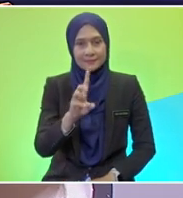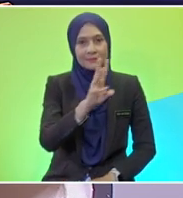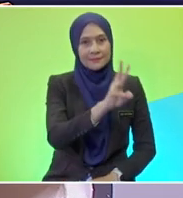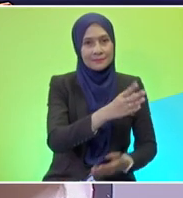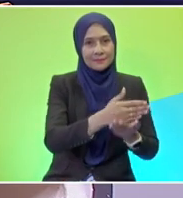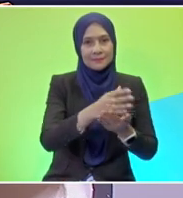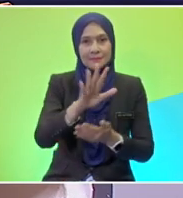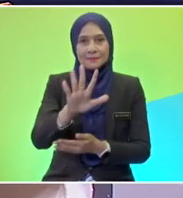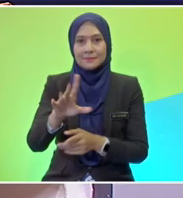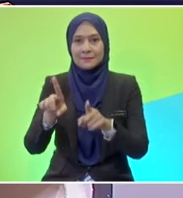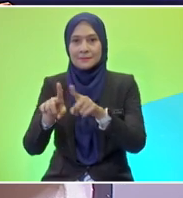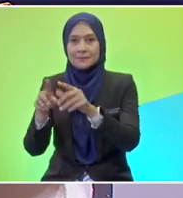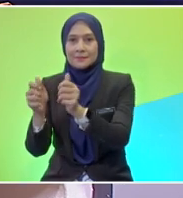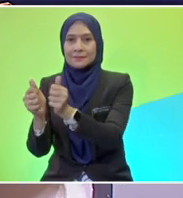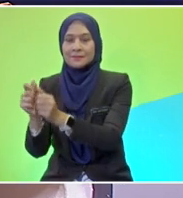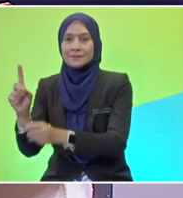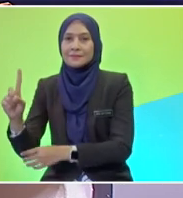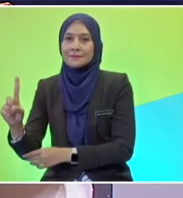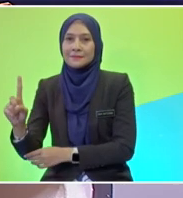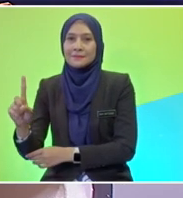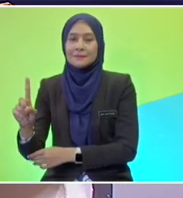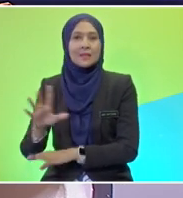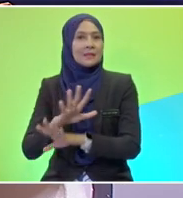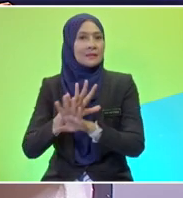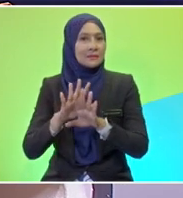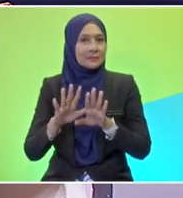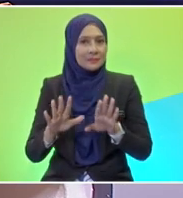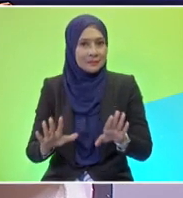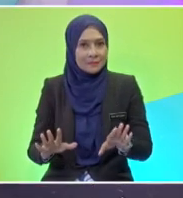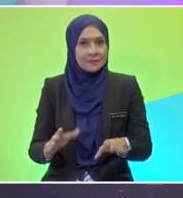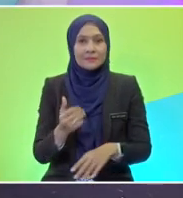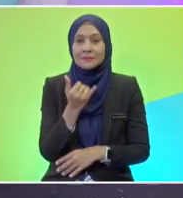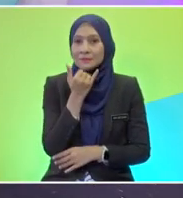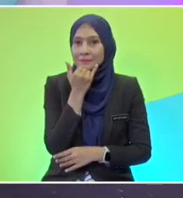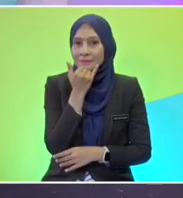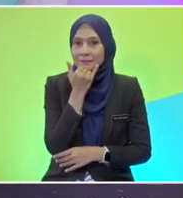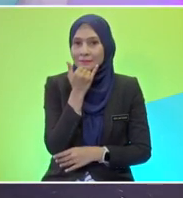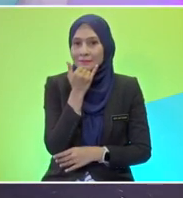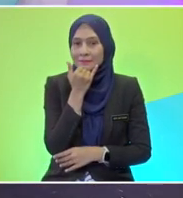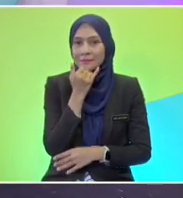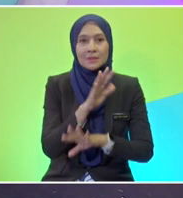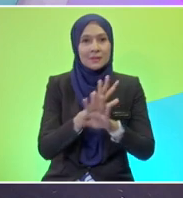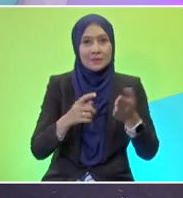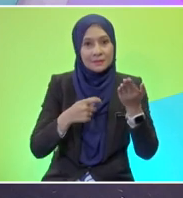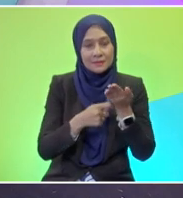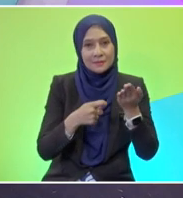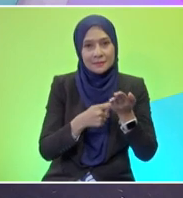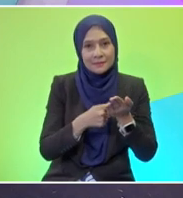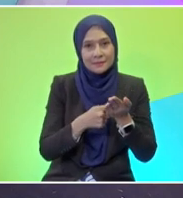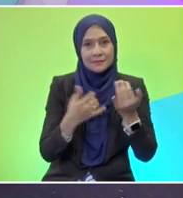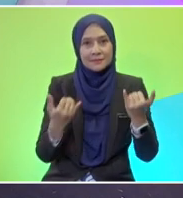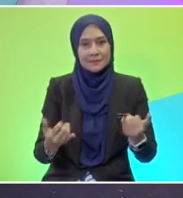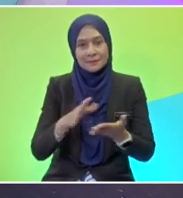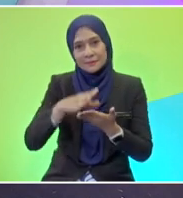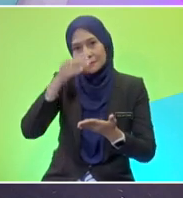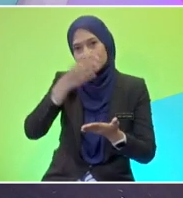lima sama dengan satu. Jangan keliru ya antara tolak dan sama dengan. Jangan ditambah. Sebab operasi tolak jumlah